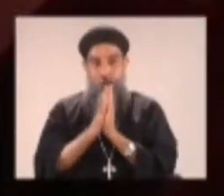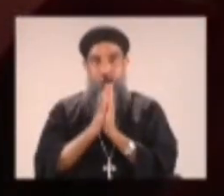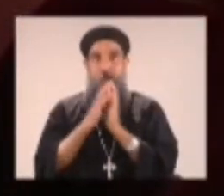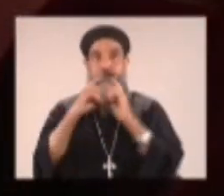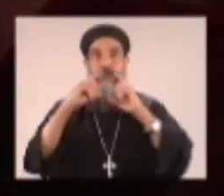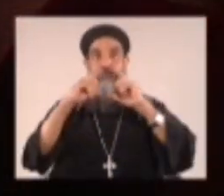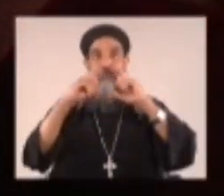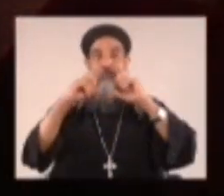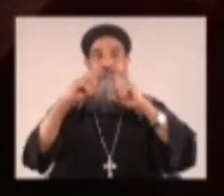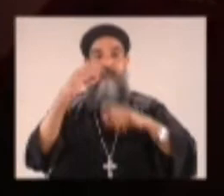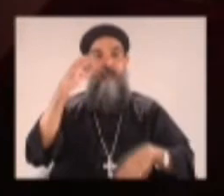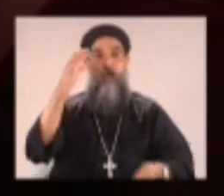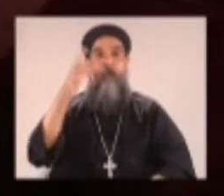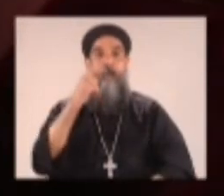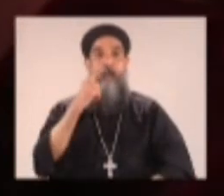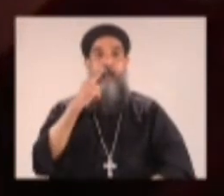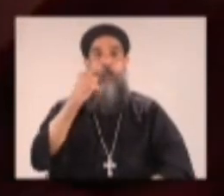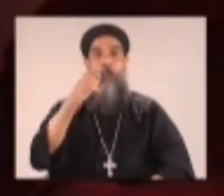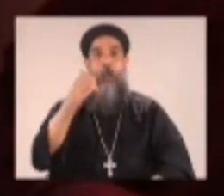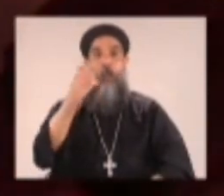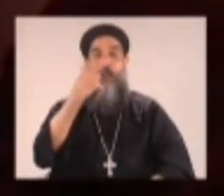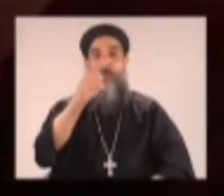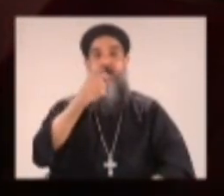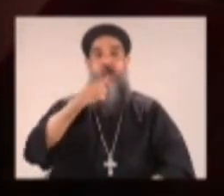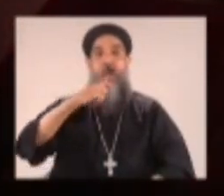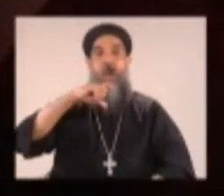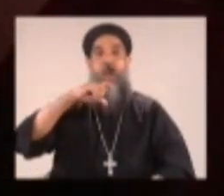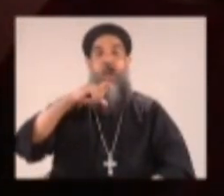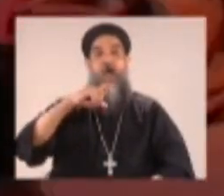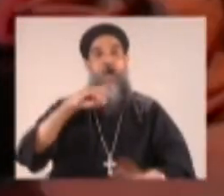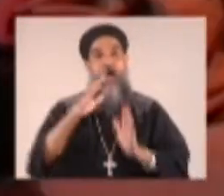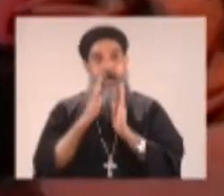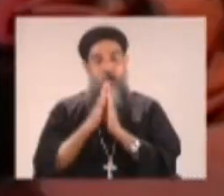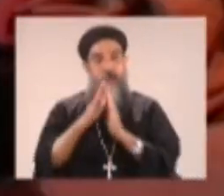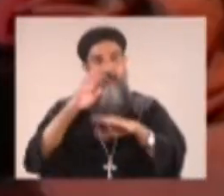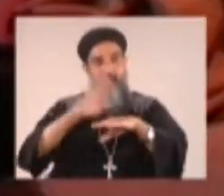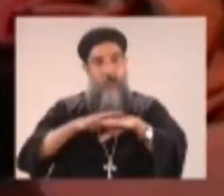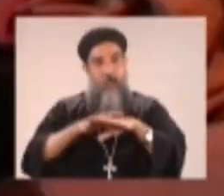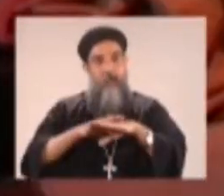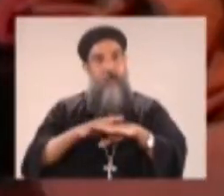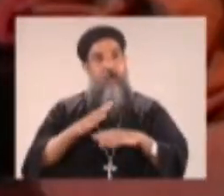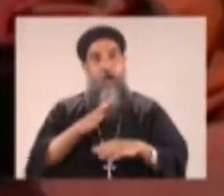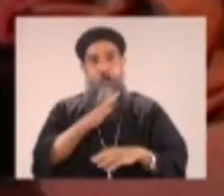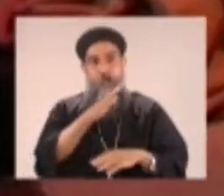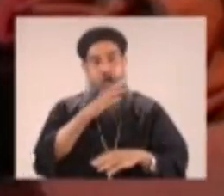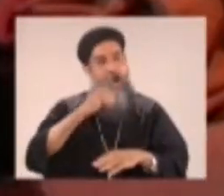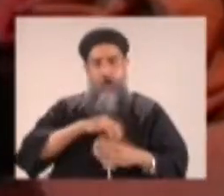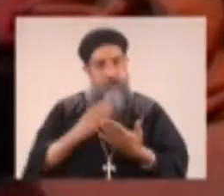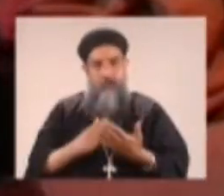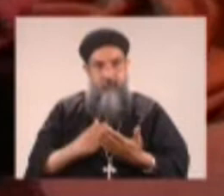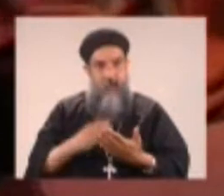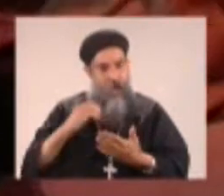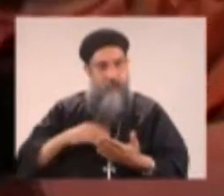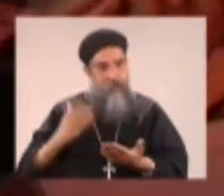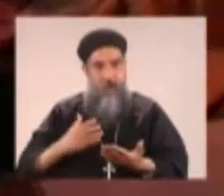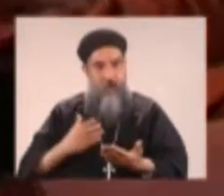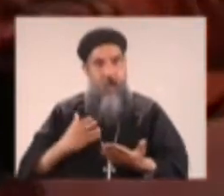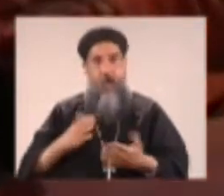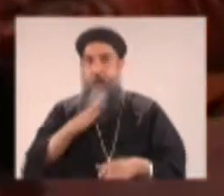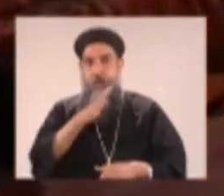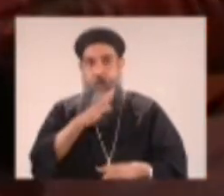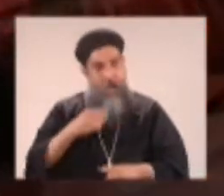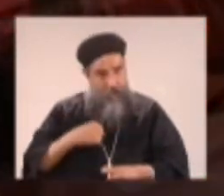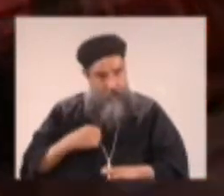انا ما ناديتكش، ارجع تاني على سريرك. قام صمويل رجع،